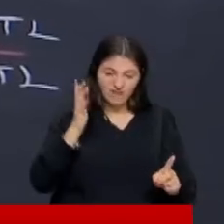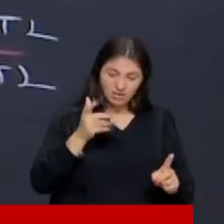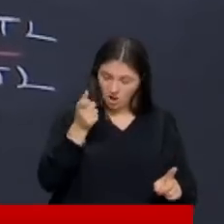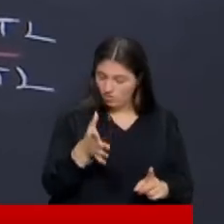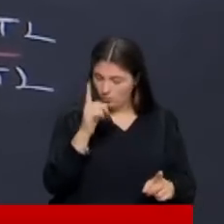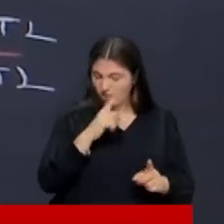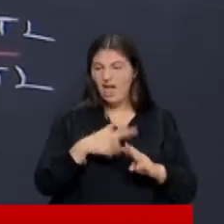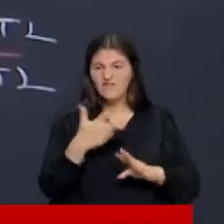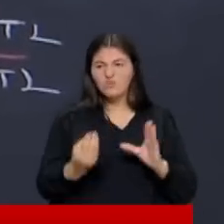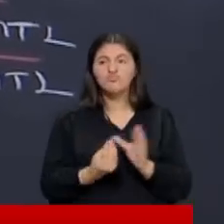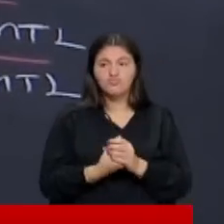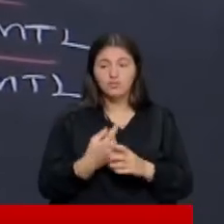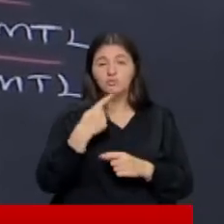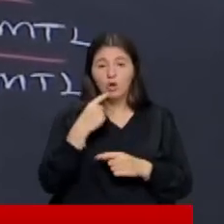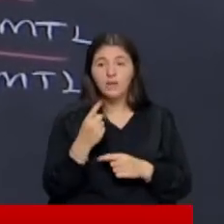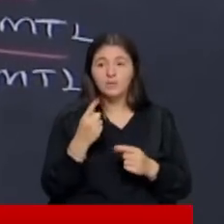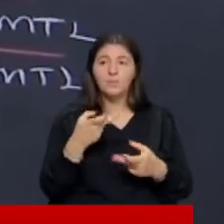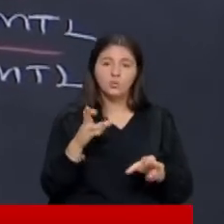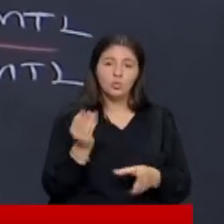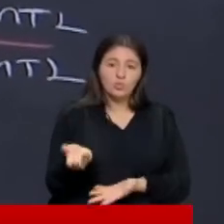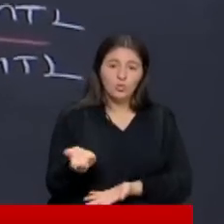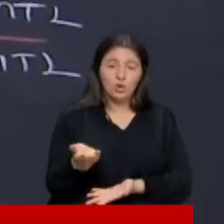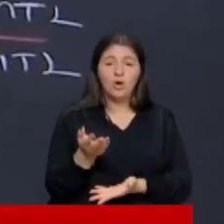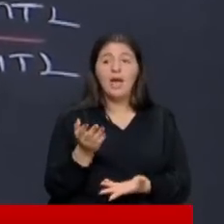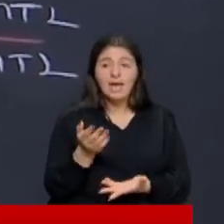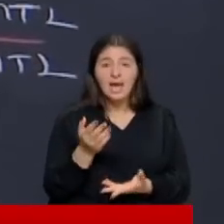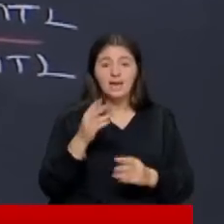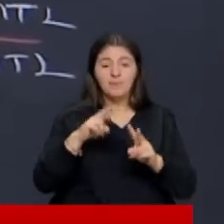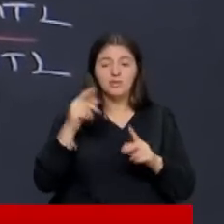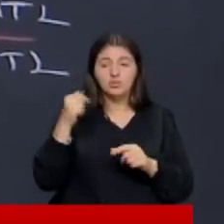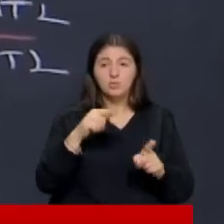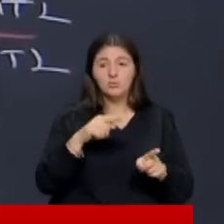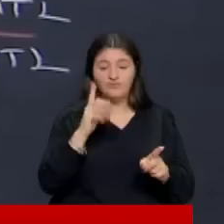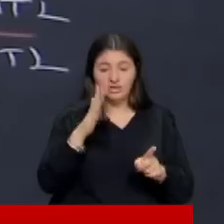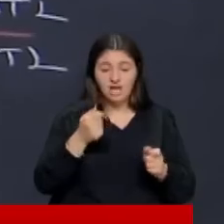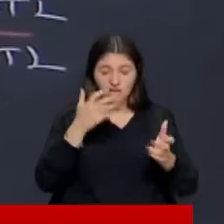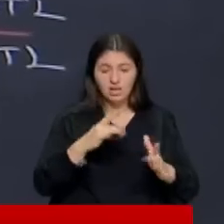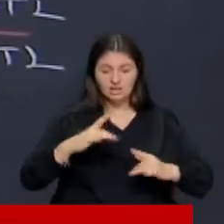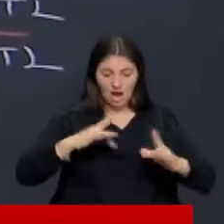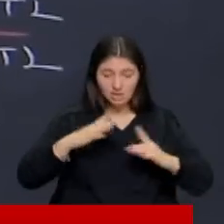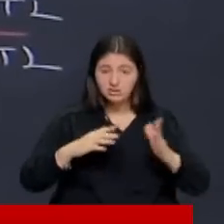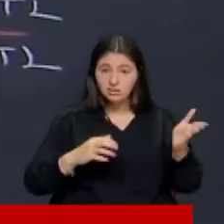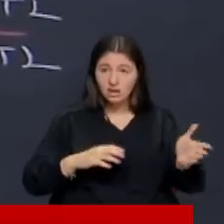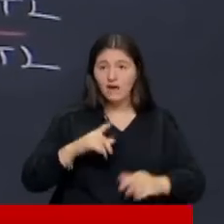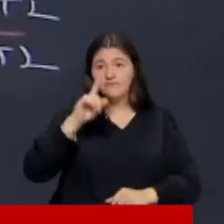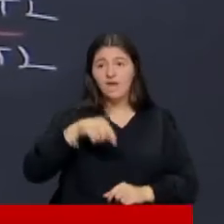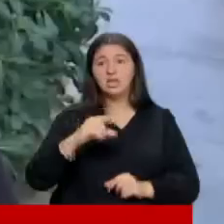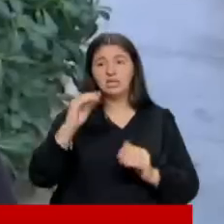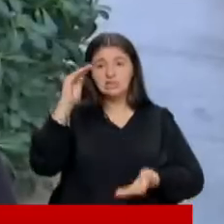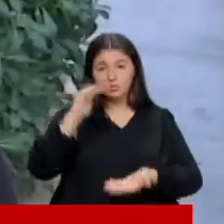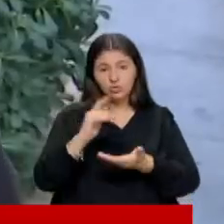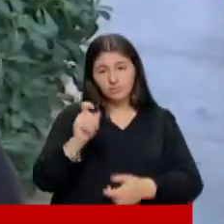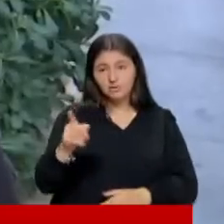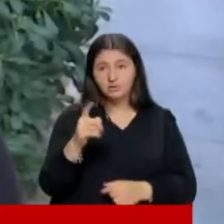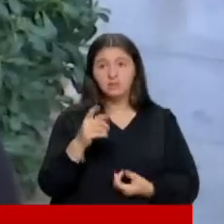harcama yüzünden enflasyon oluyor iddiasında boşa düşürüyor Eğer ki Mehmet Şimşek Bu fazla harcamadan rahatsızsa vergileri kızsın